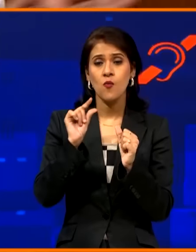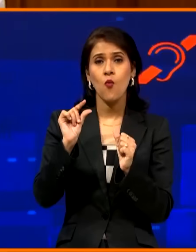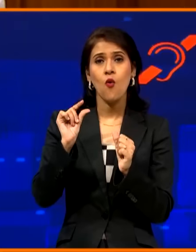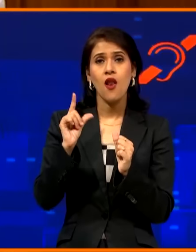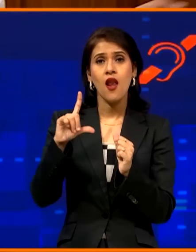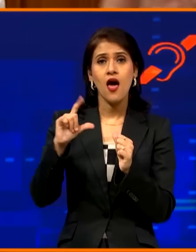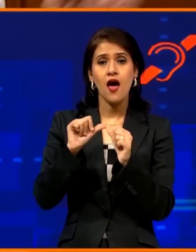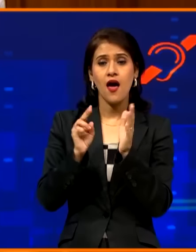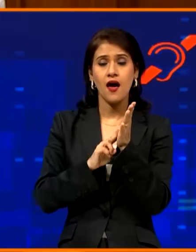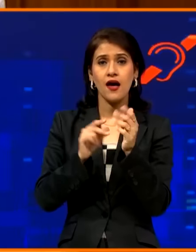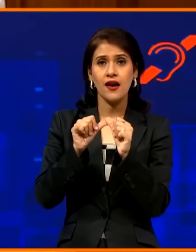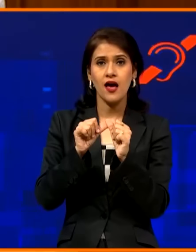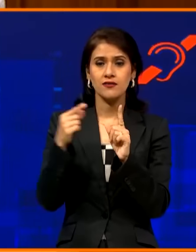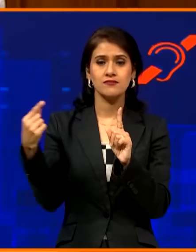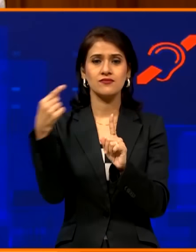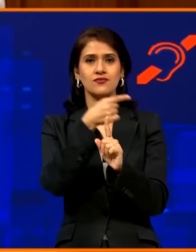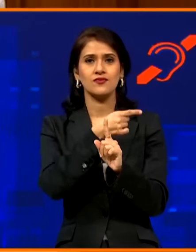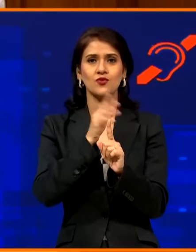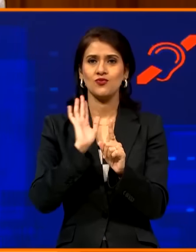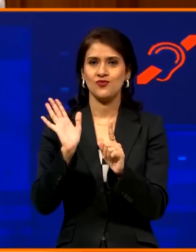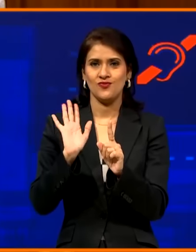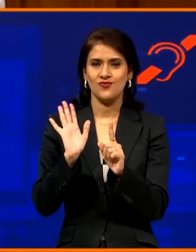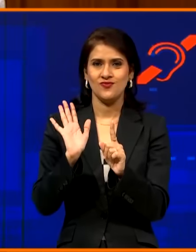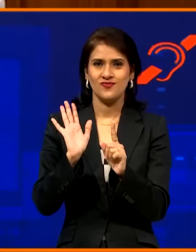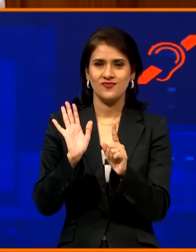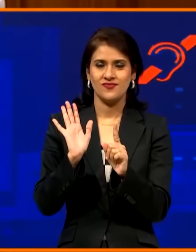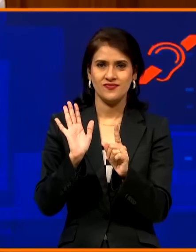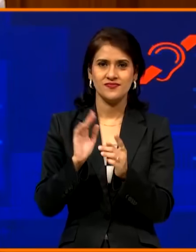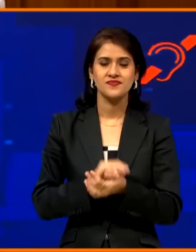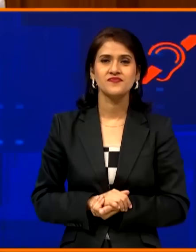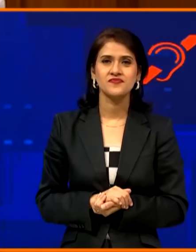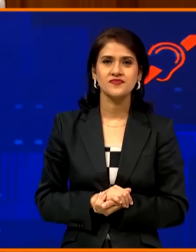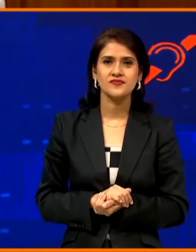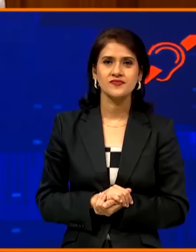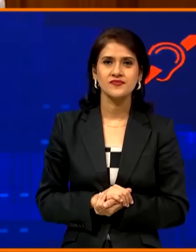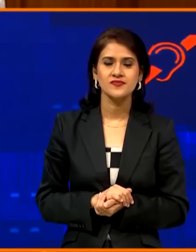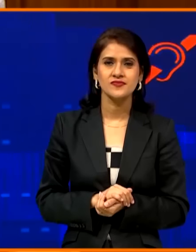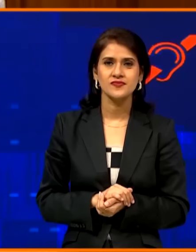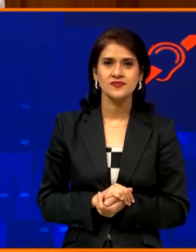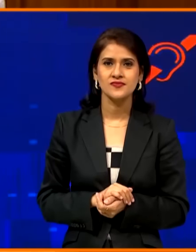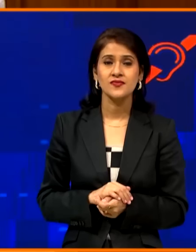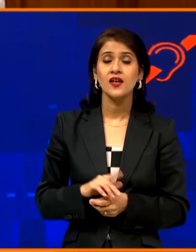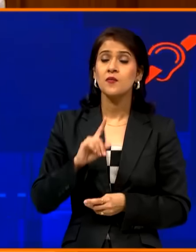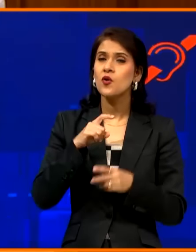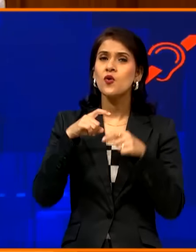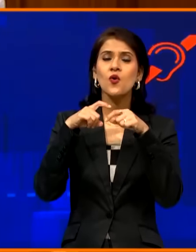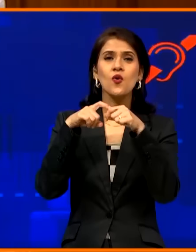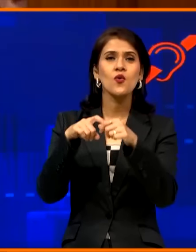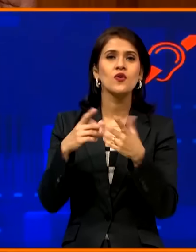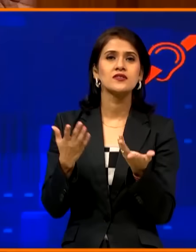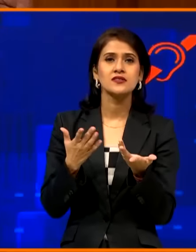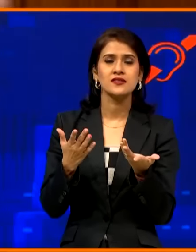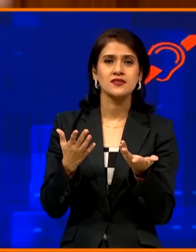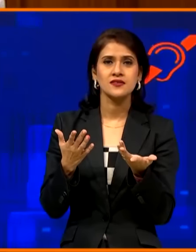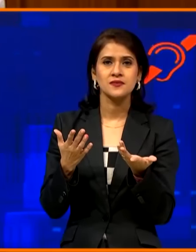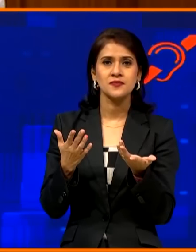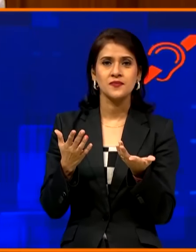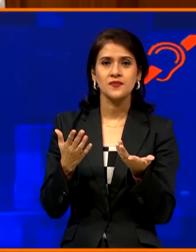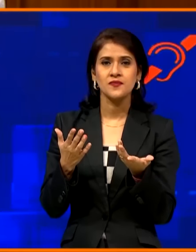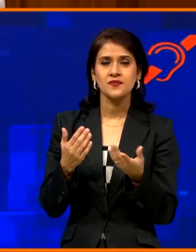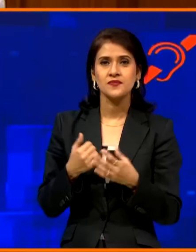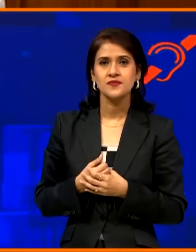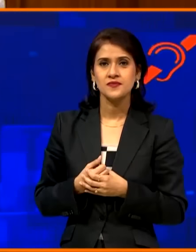पूरा शिफ्ट मत करिए बल्कि सवाल सिर्फ इस बात का है जहां तक इसका